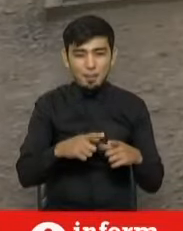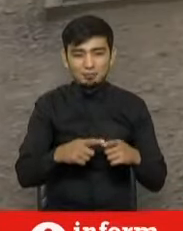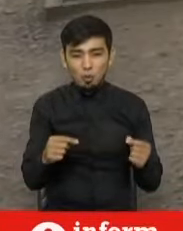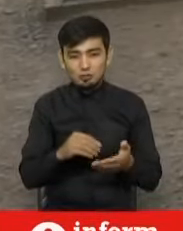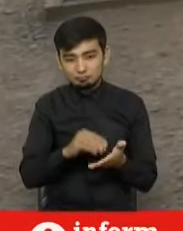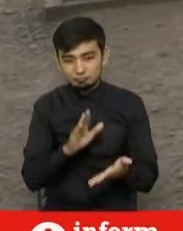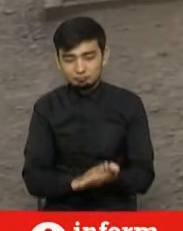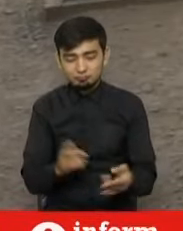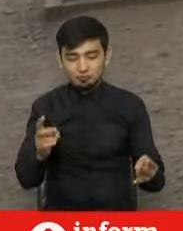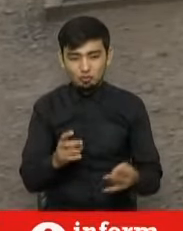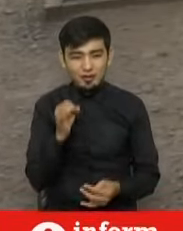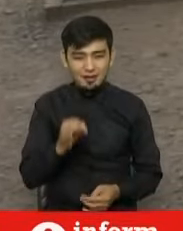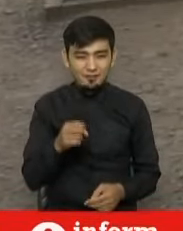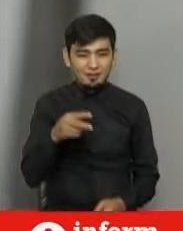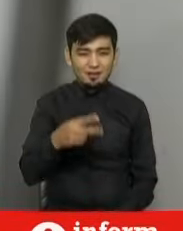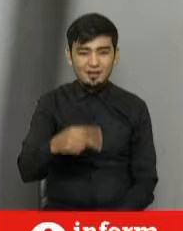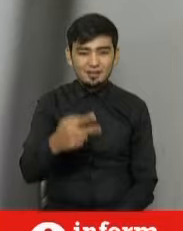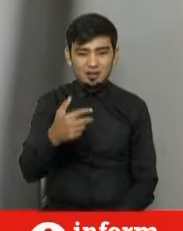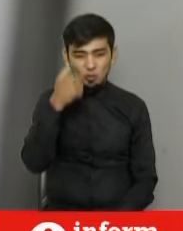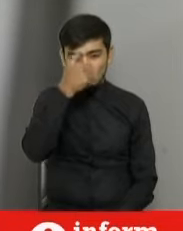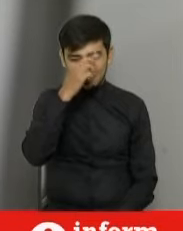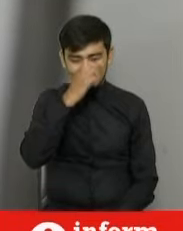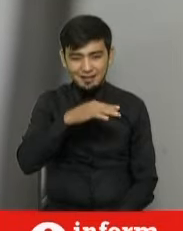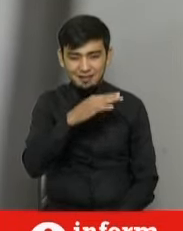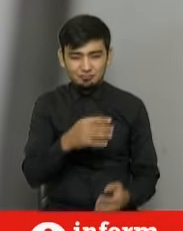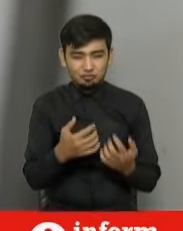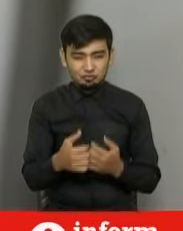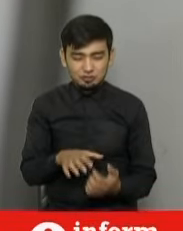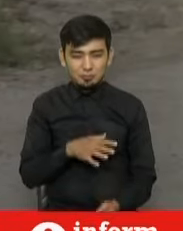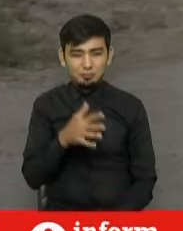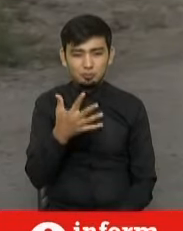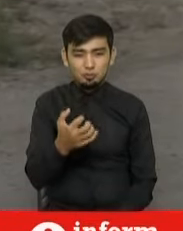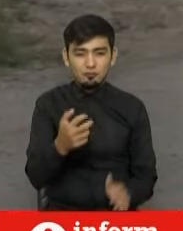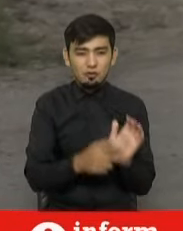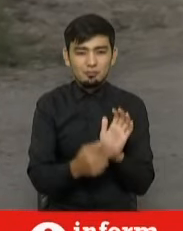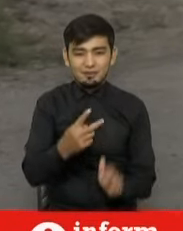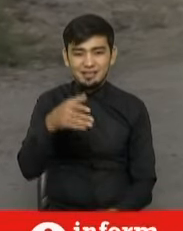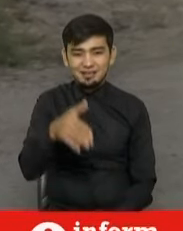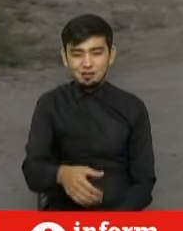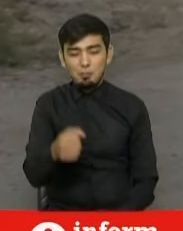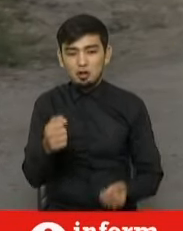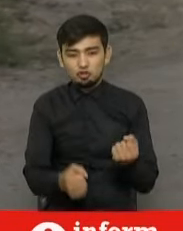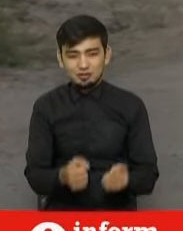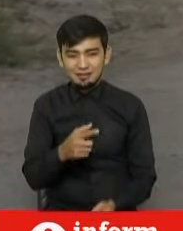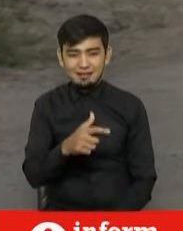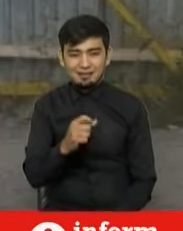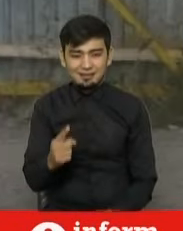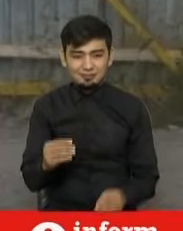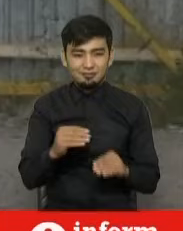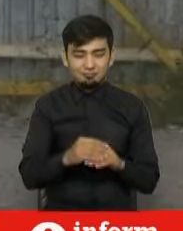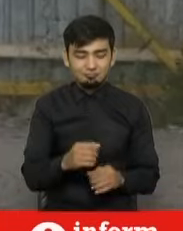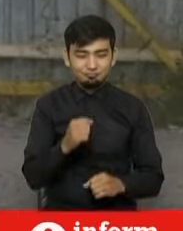по информации МВД в 2023 году в стране насчитывалось 582 машин с м в